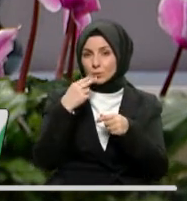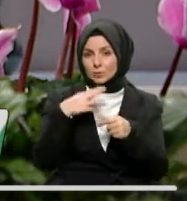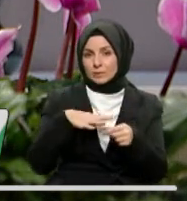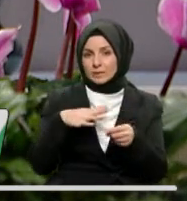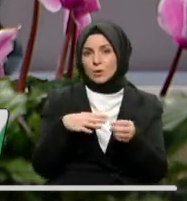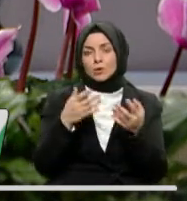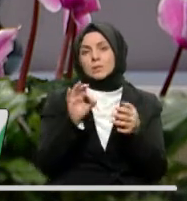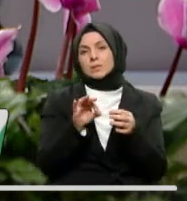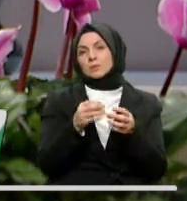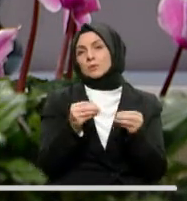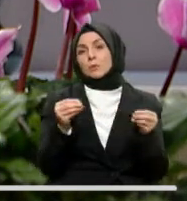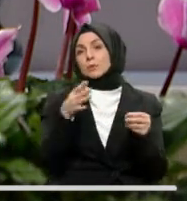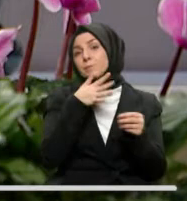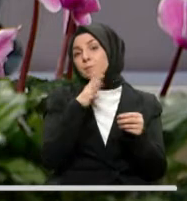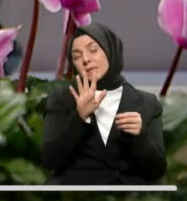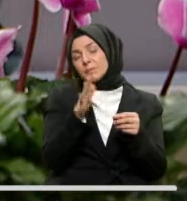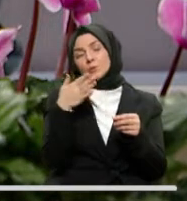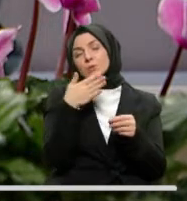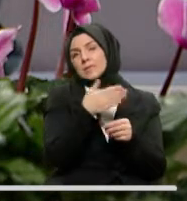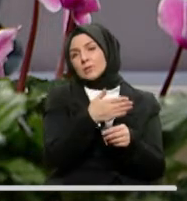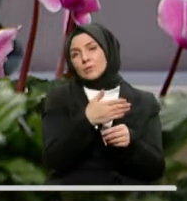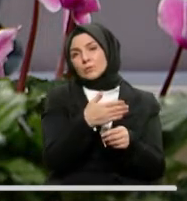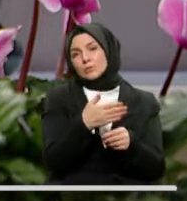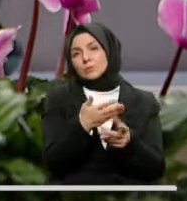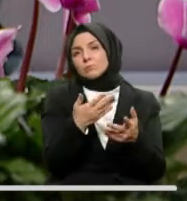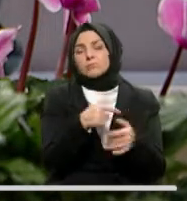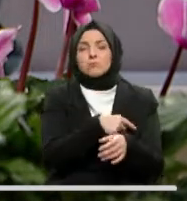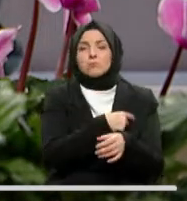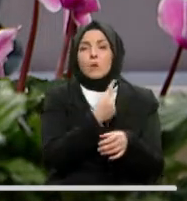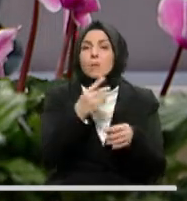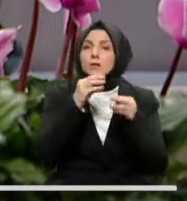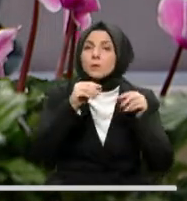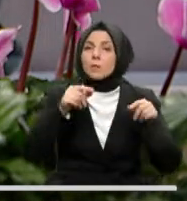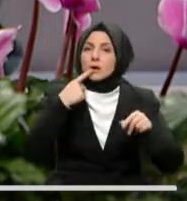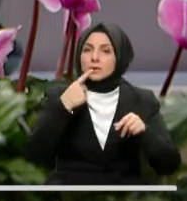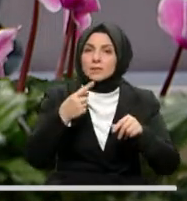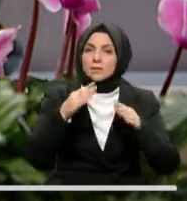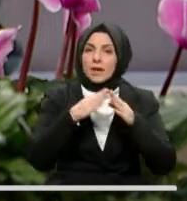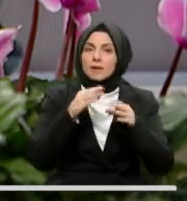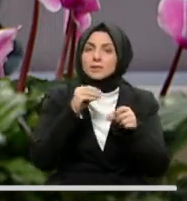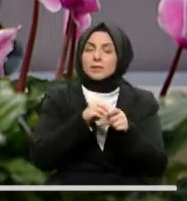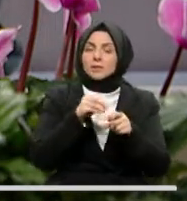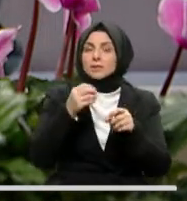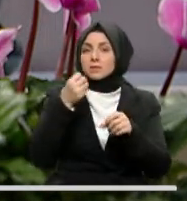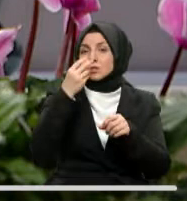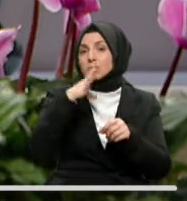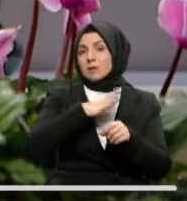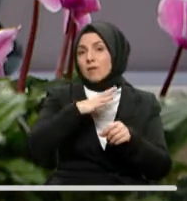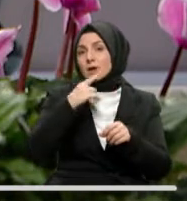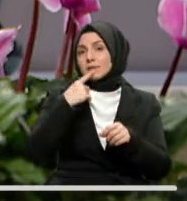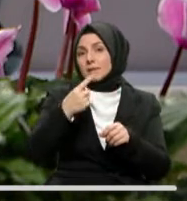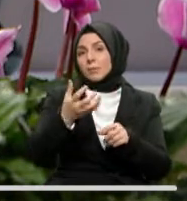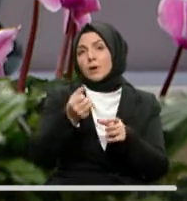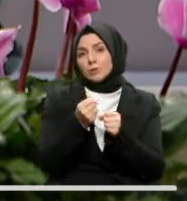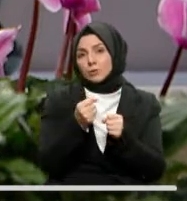çok da bilgili değiliz biz sana gidiyoruz klasik Toprak deyip çiçek bir evde bitki besliyoruz ip alıyoruz Ve o